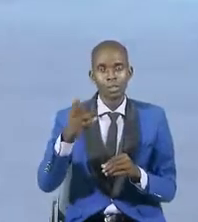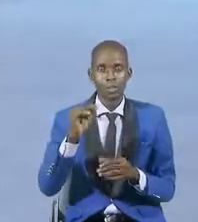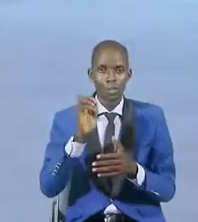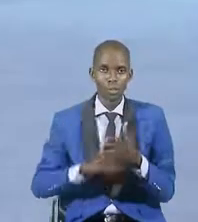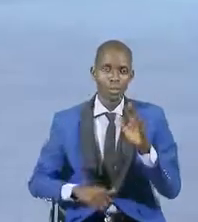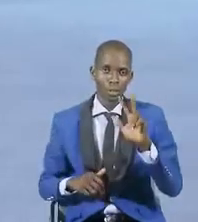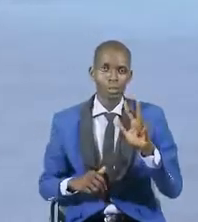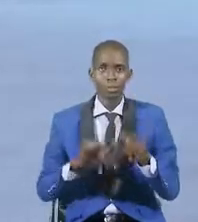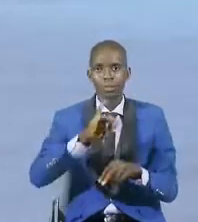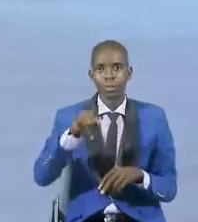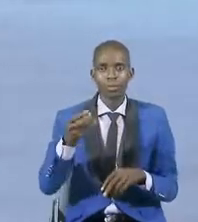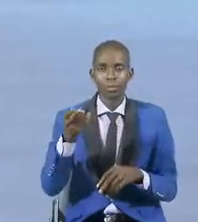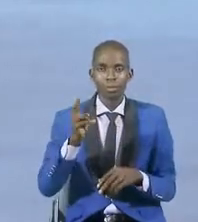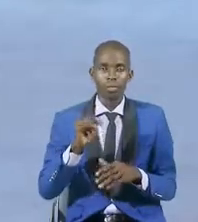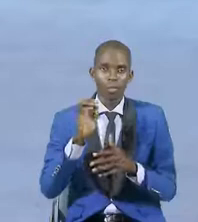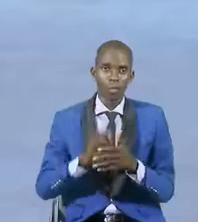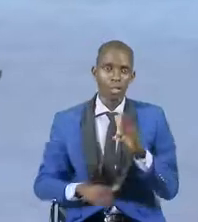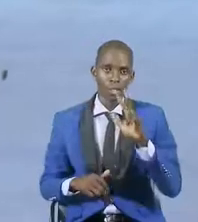voyons,